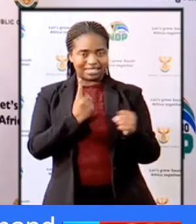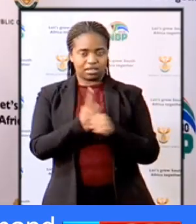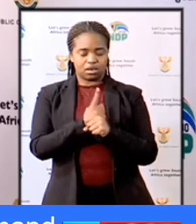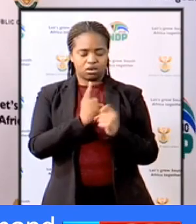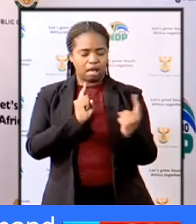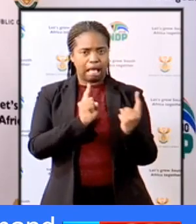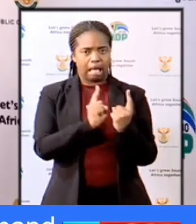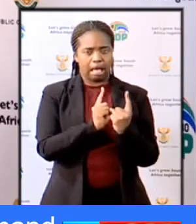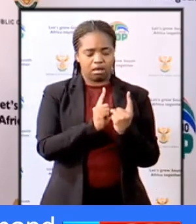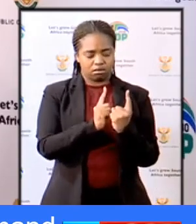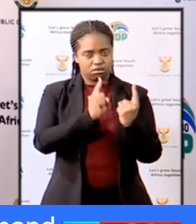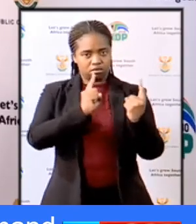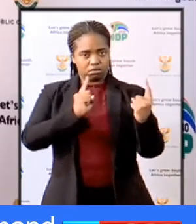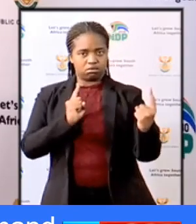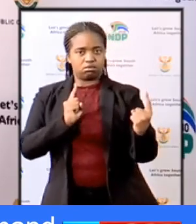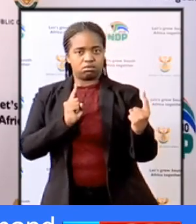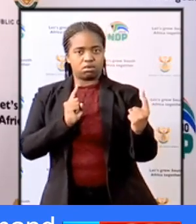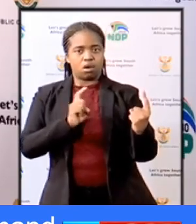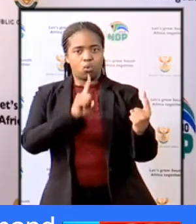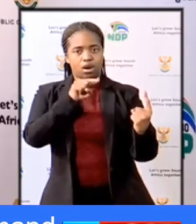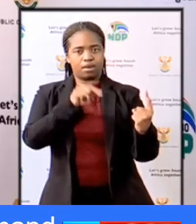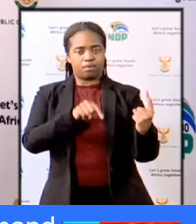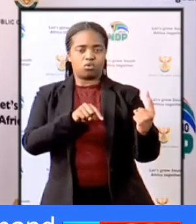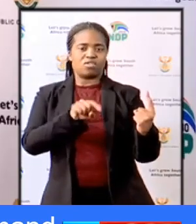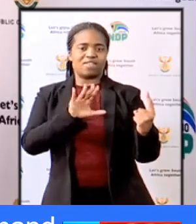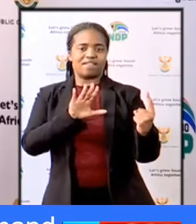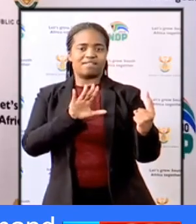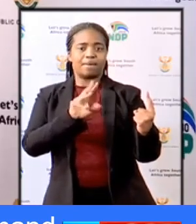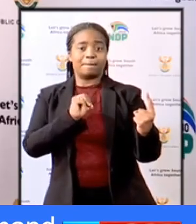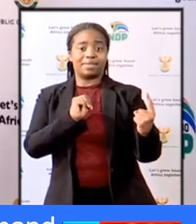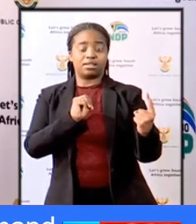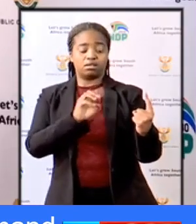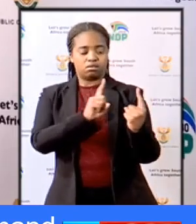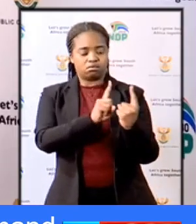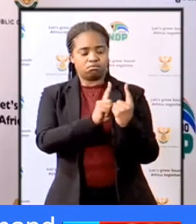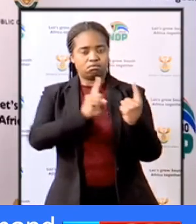bayagqagqana iqanti nengxenye 1.5 meters.